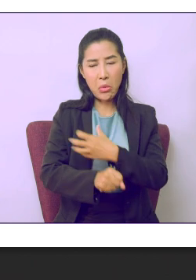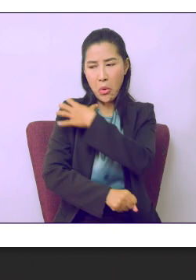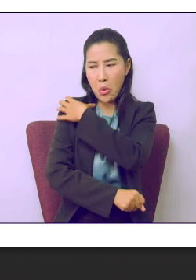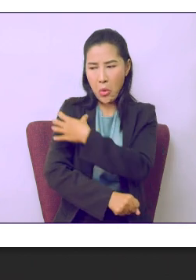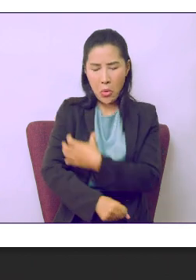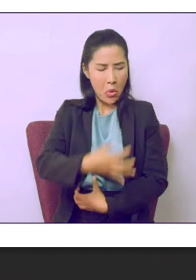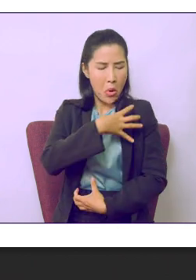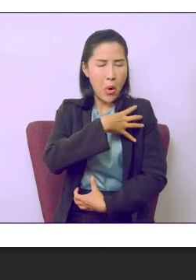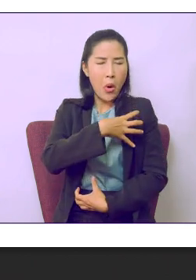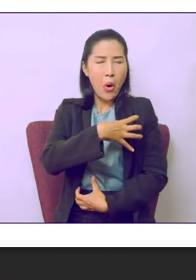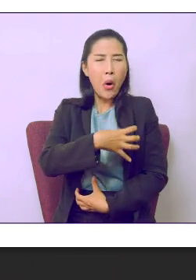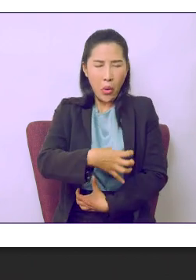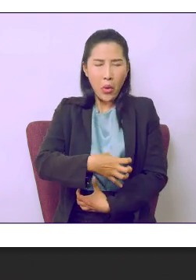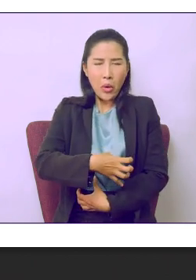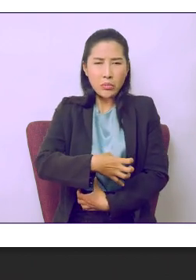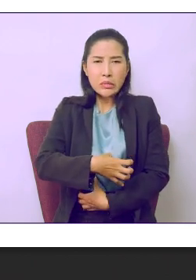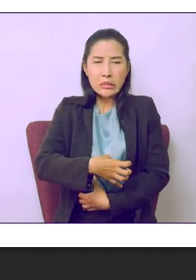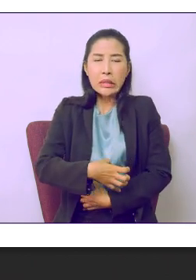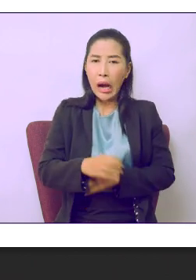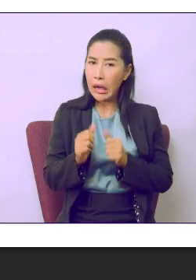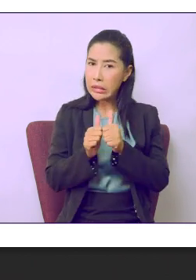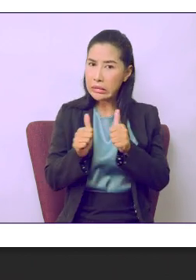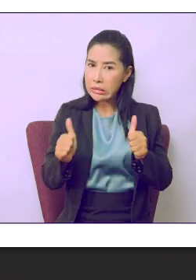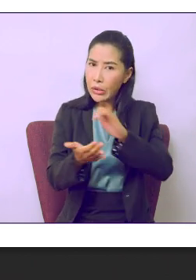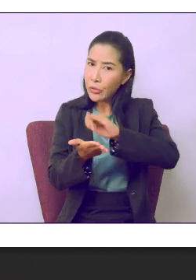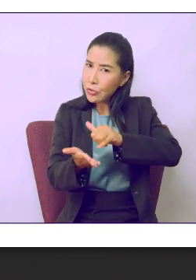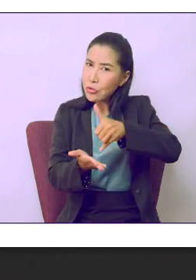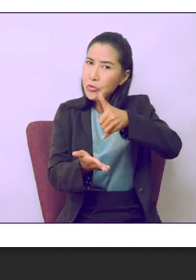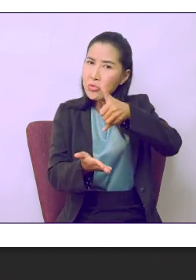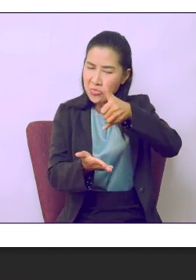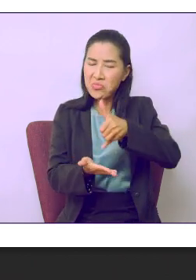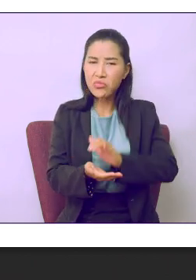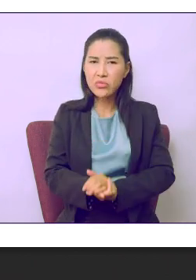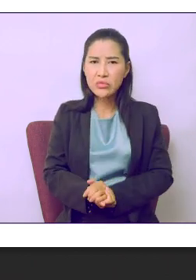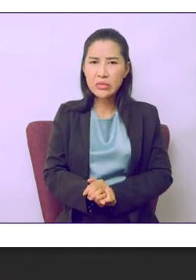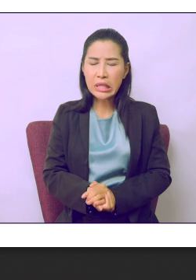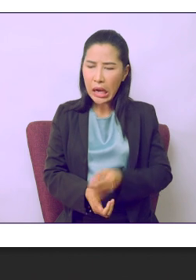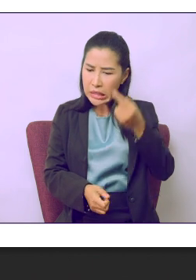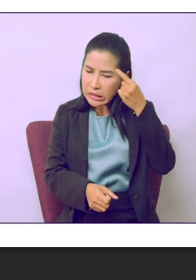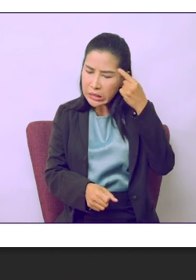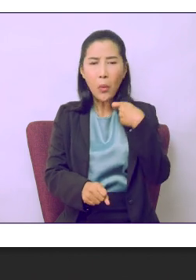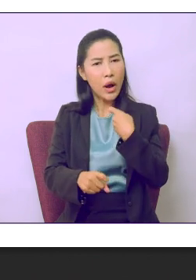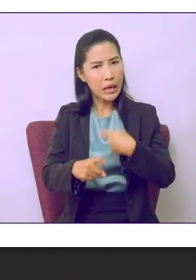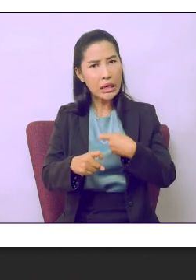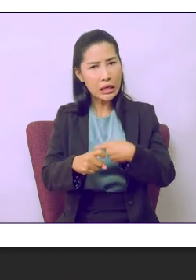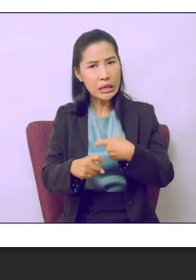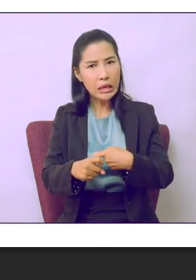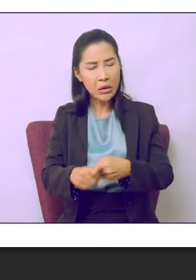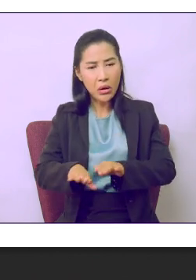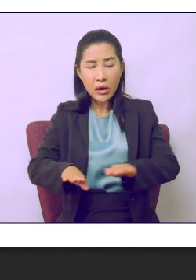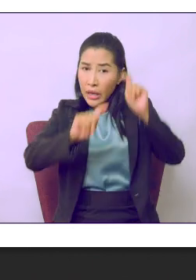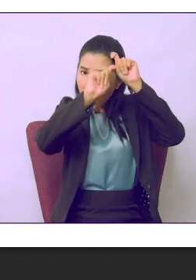ให้ให้รักษาสมดุลน่ะไม่ให้แย่ไปกว่าเดิมอ่ะนะครับให้ดีขึ้นนิดหน่อยนะครับก็ก็ยากเหมือนกันนะครับส่วนของเด็ก